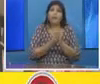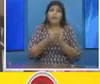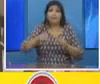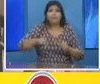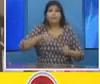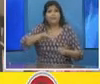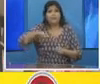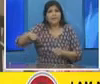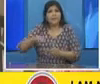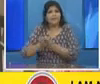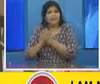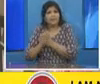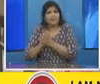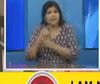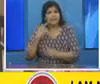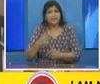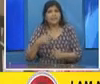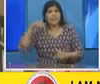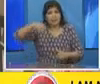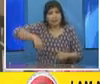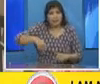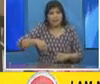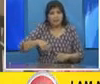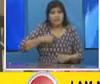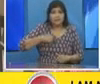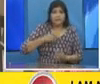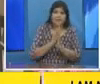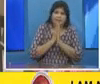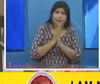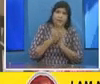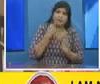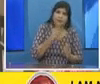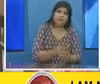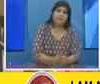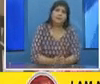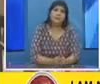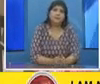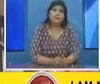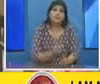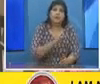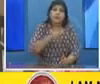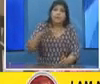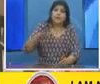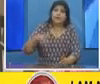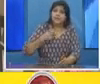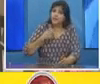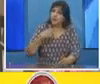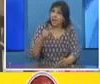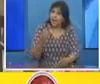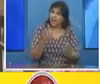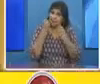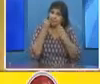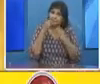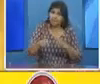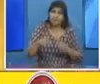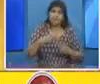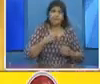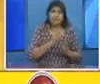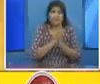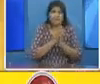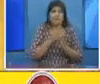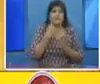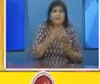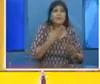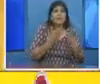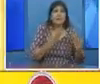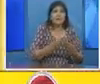मेरे नन्हे साथियों से भी आज मैं एक विशेष आग्रह करता हूँ। बच्चे आप मेरा आग्रह मानेंगे ना। देखिए मेरा आग्रह है